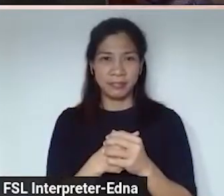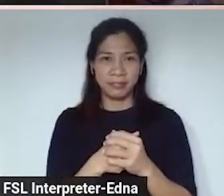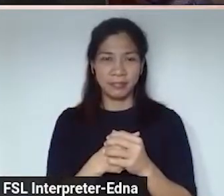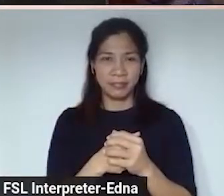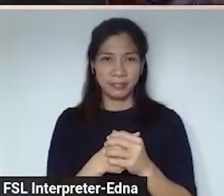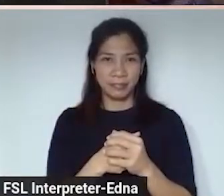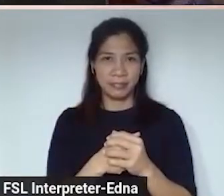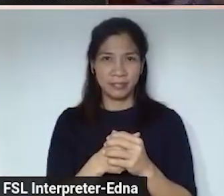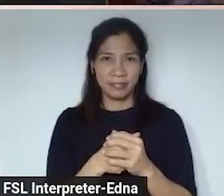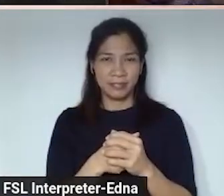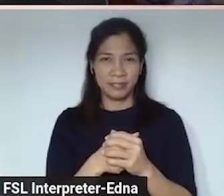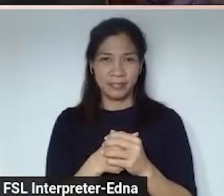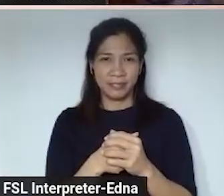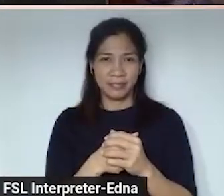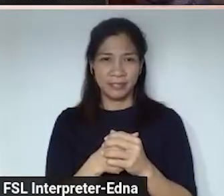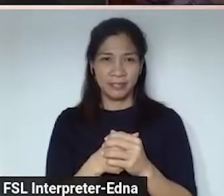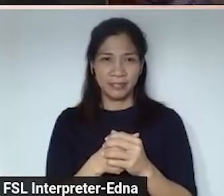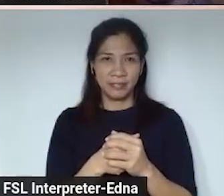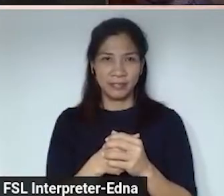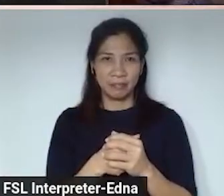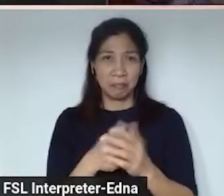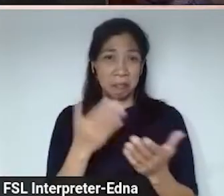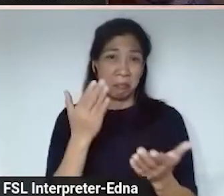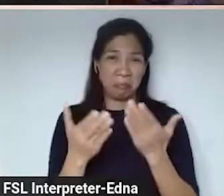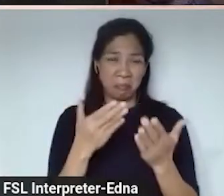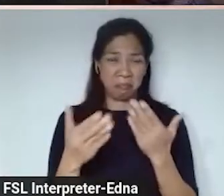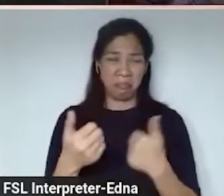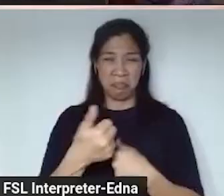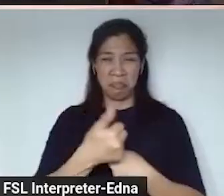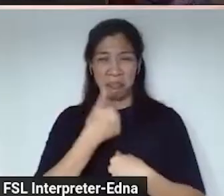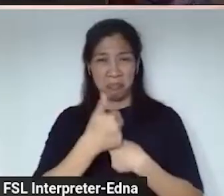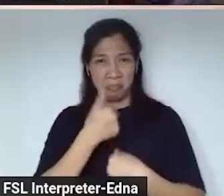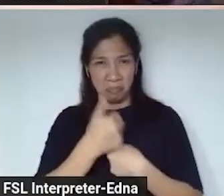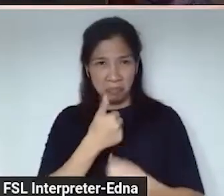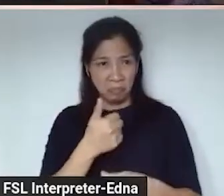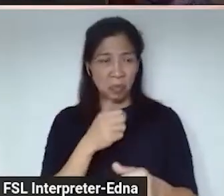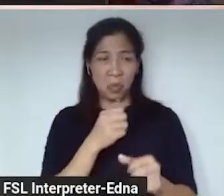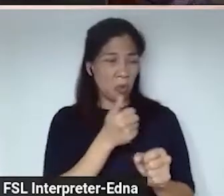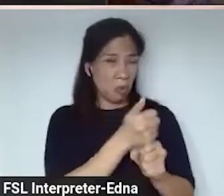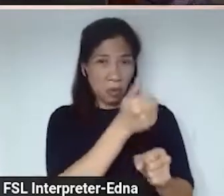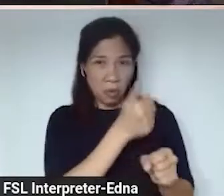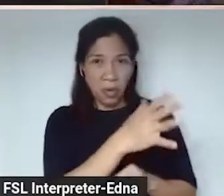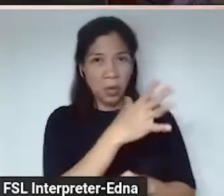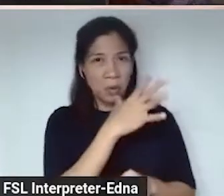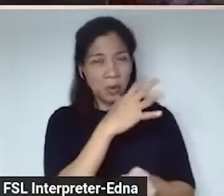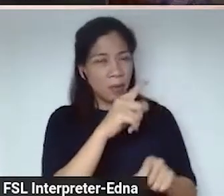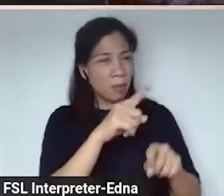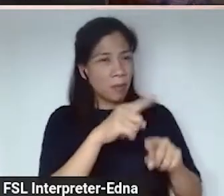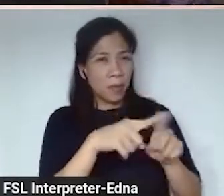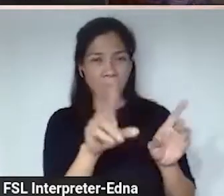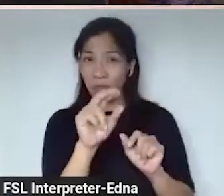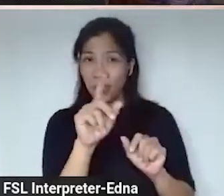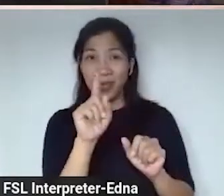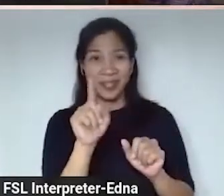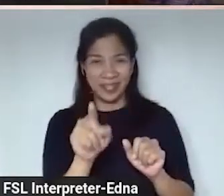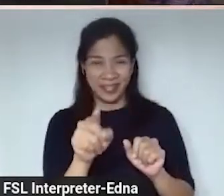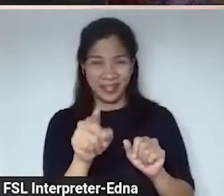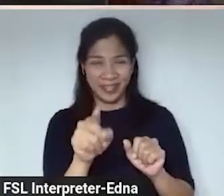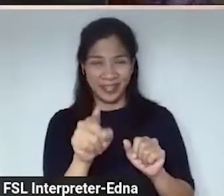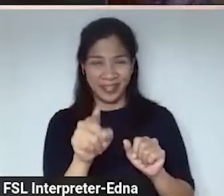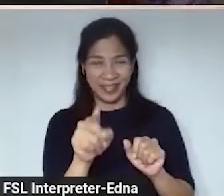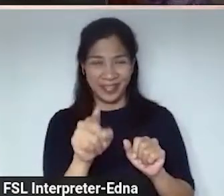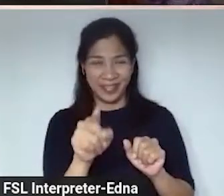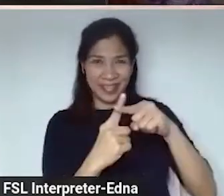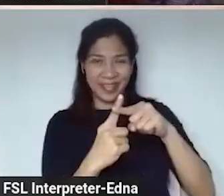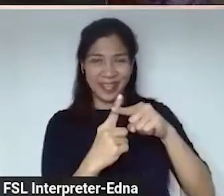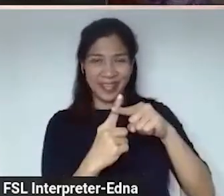na maaaring sa ganung bagay, kung hindi talagang, you're very positive, even if you know, na alam mo sa sarili mo na, you will go